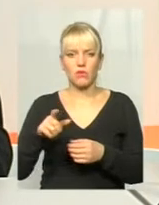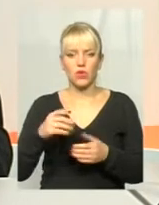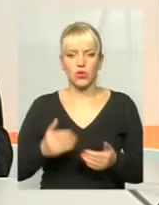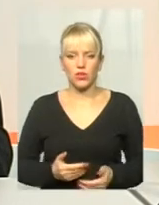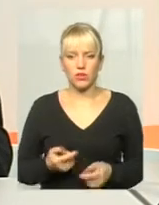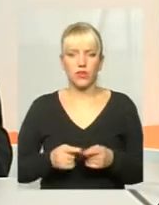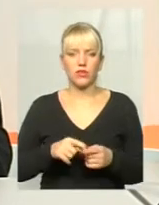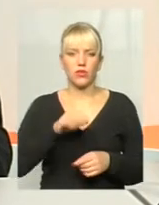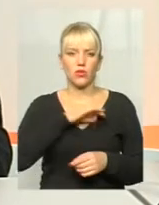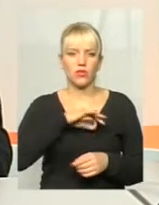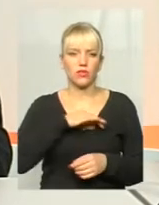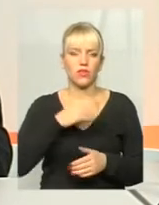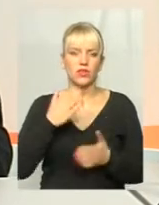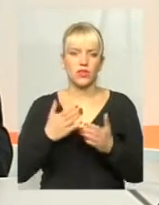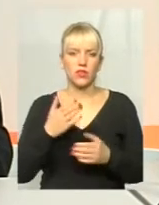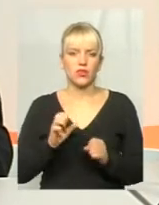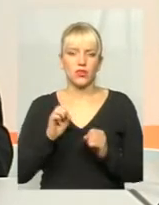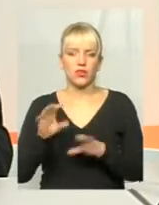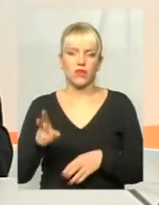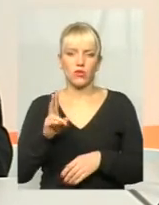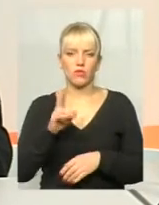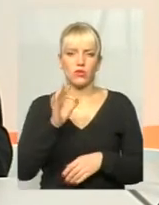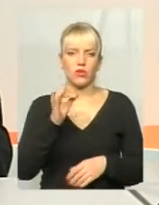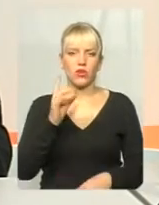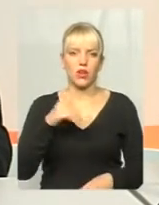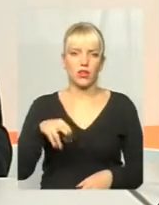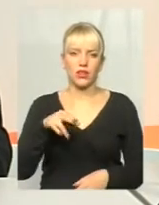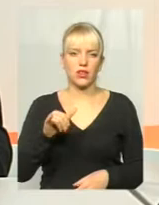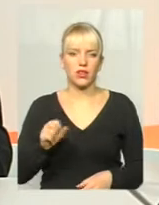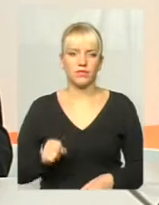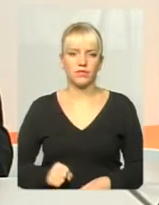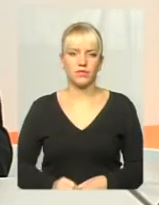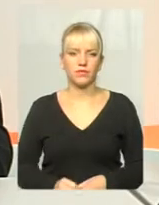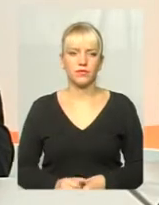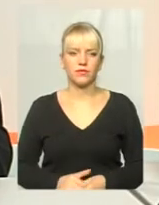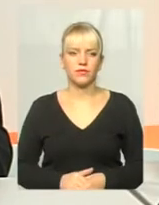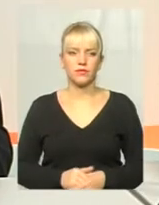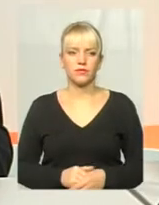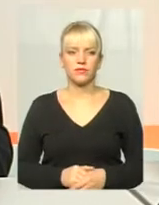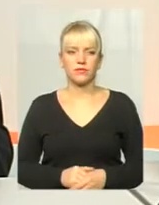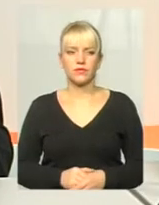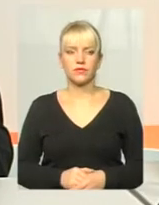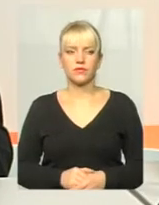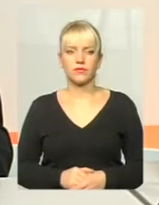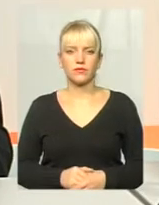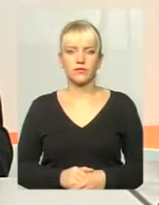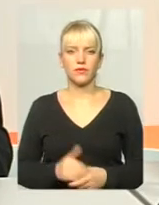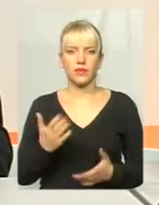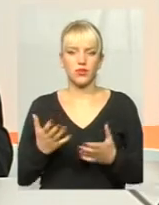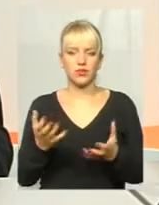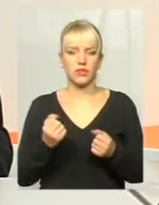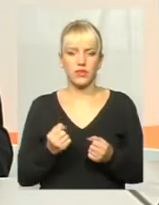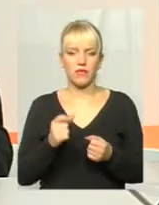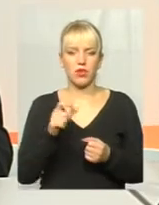користувач, якщо він здав комусь там в оренду, ну, взяв, скажімо так, на проживання